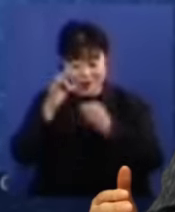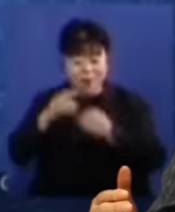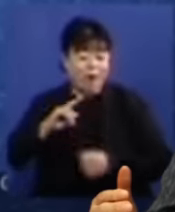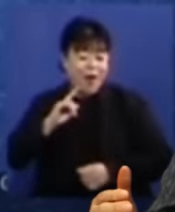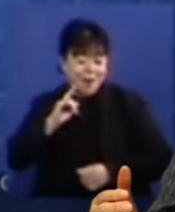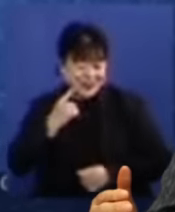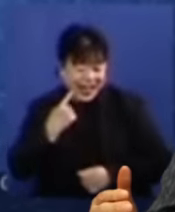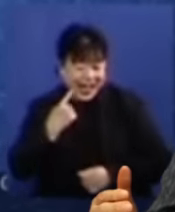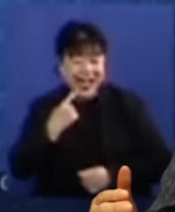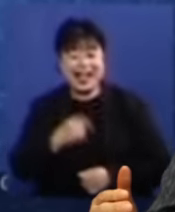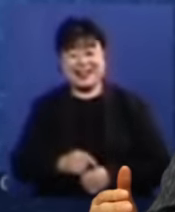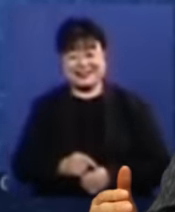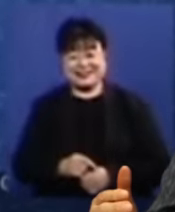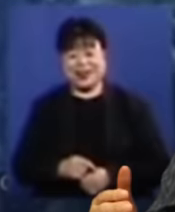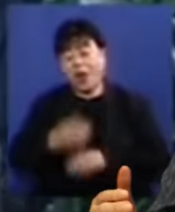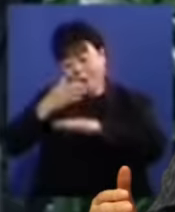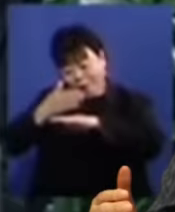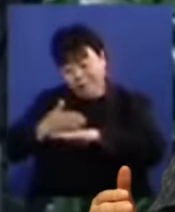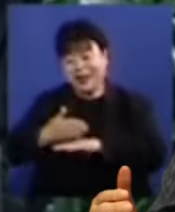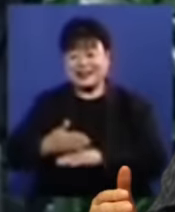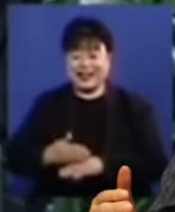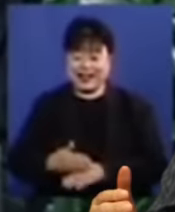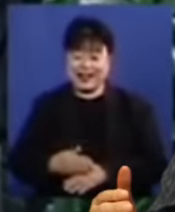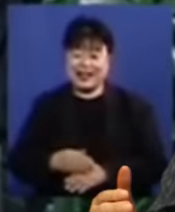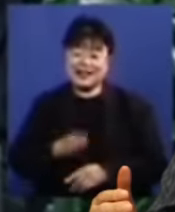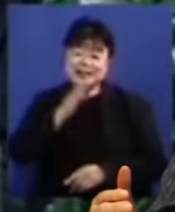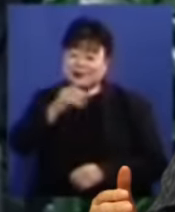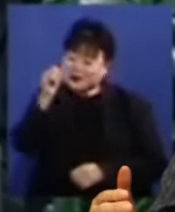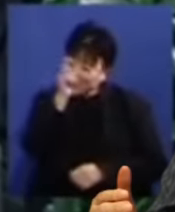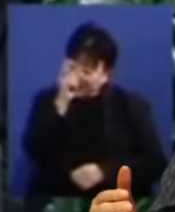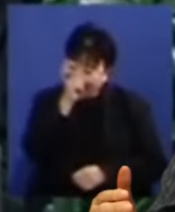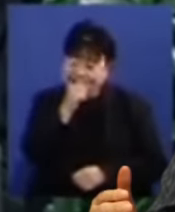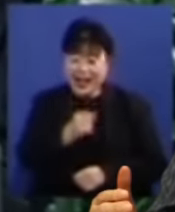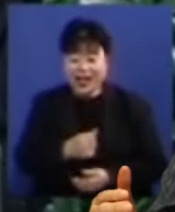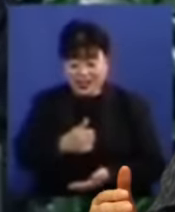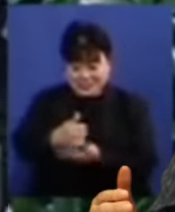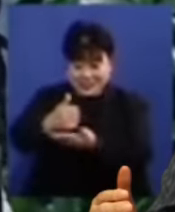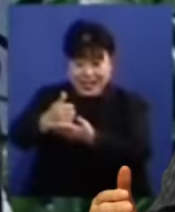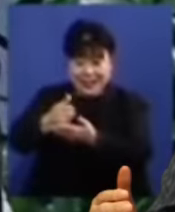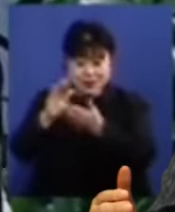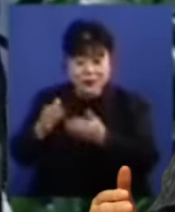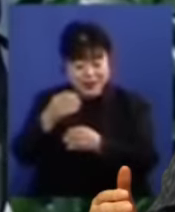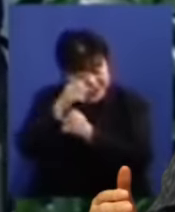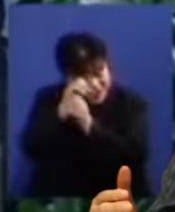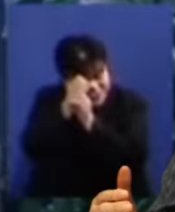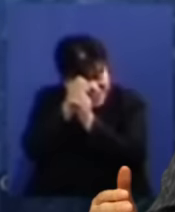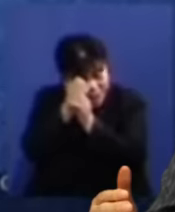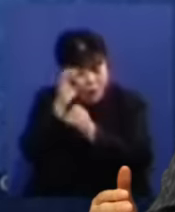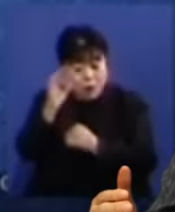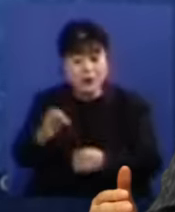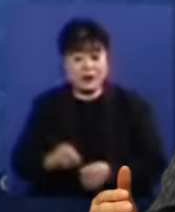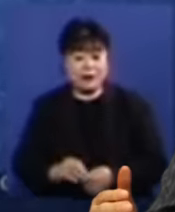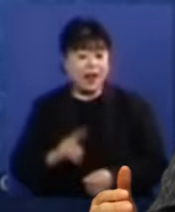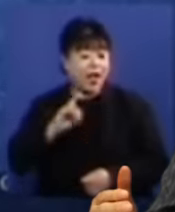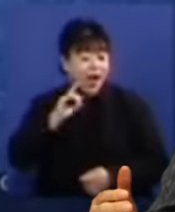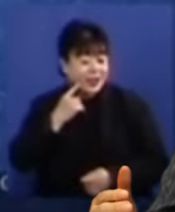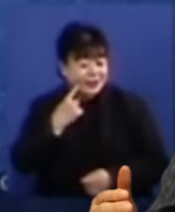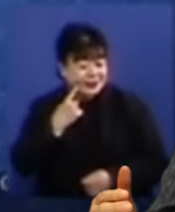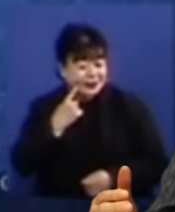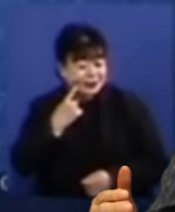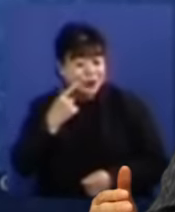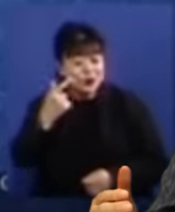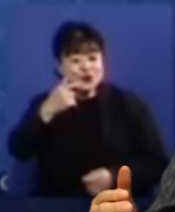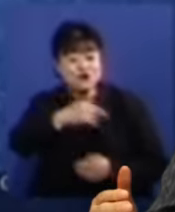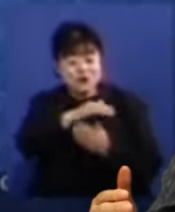이쁘다, 고맙다, 감사하다, 참 좋다. 그러고 난 다음 현미경을 보니까 아주 아름다운